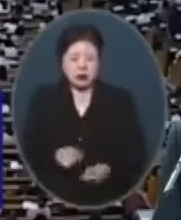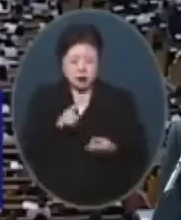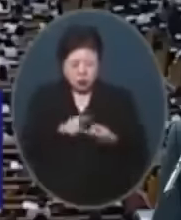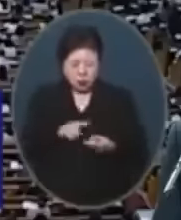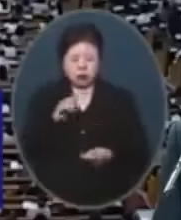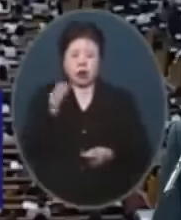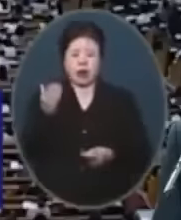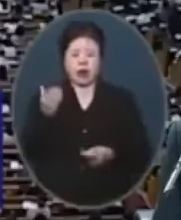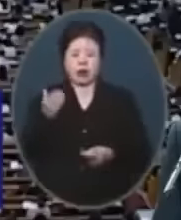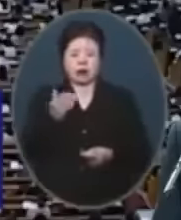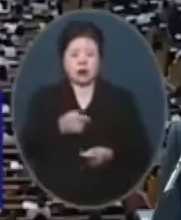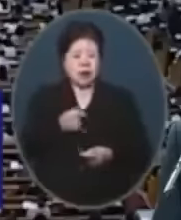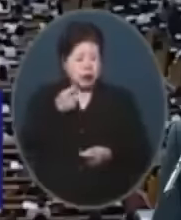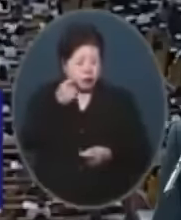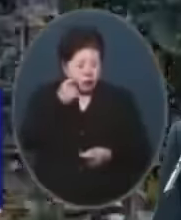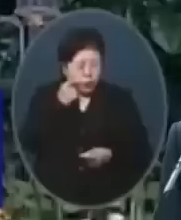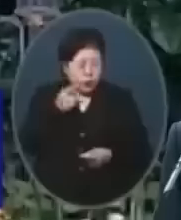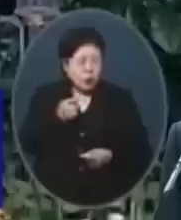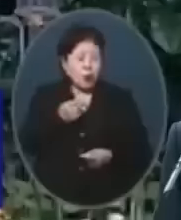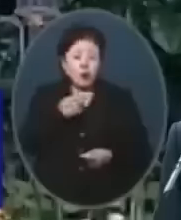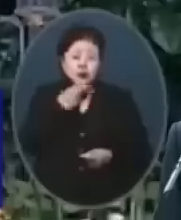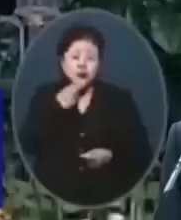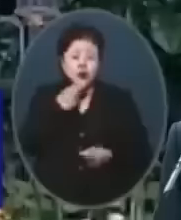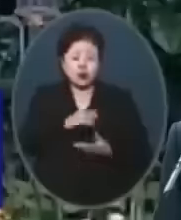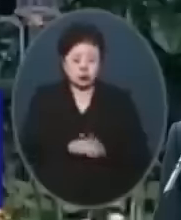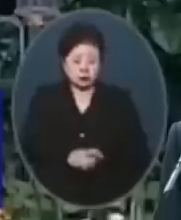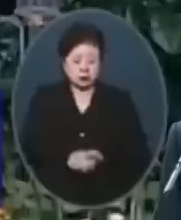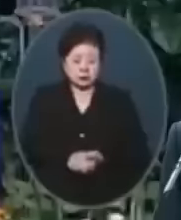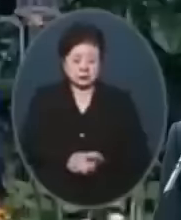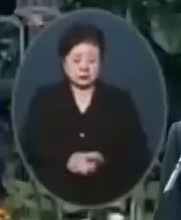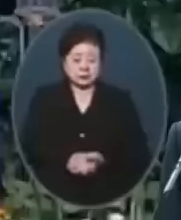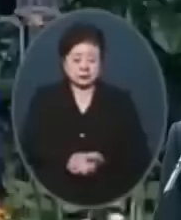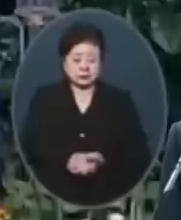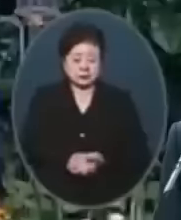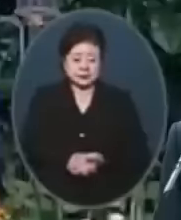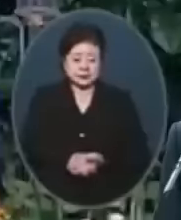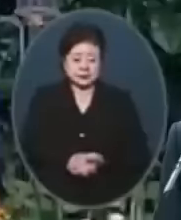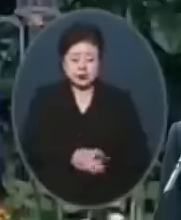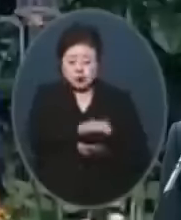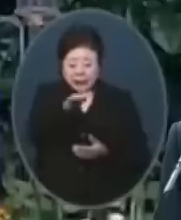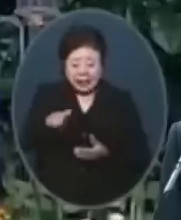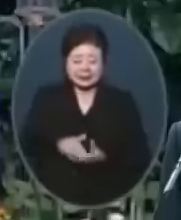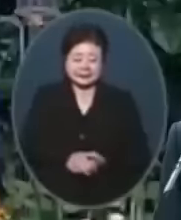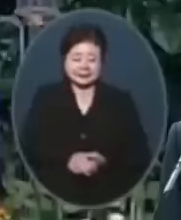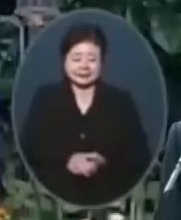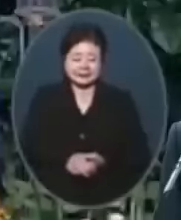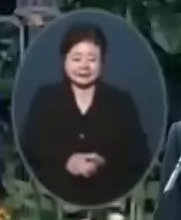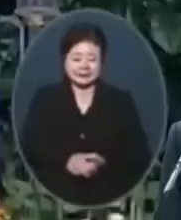옮겨질 것이요 또 너희가 못할 것이 없었다고 말하는 것입니다. 우리가